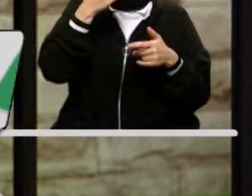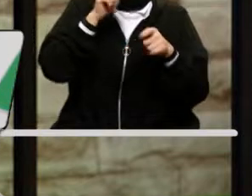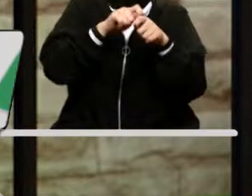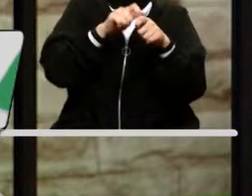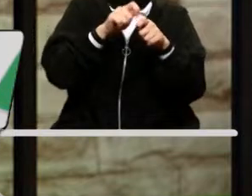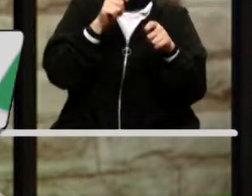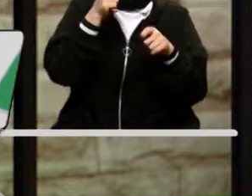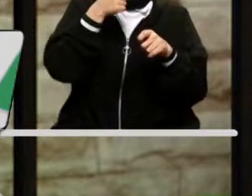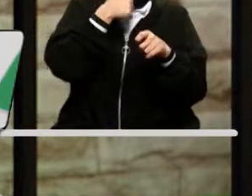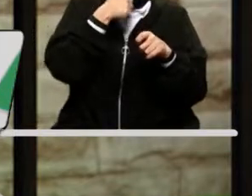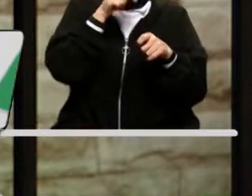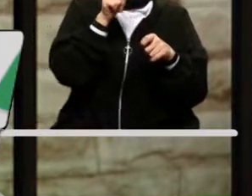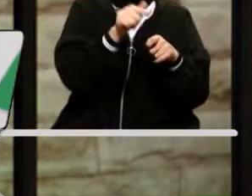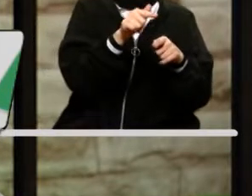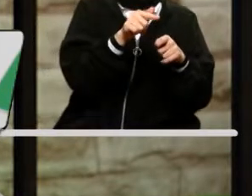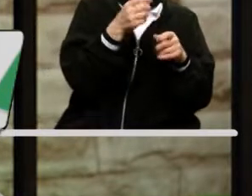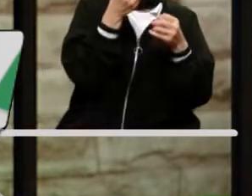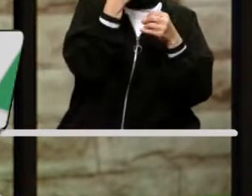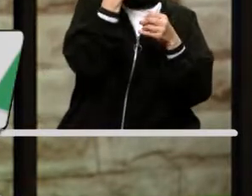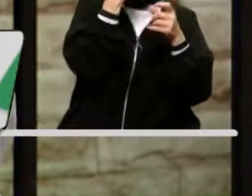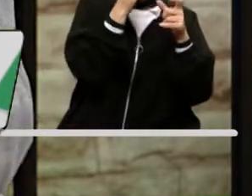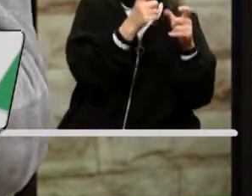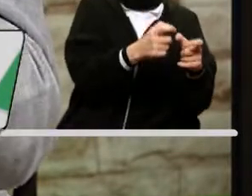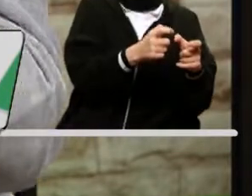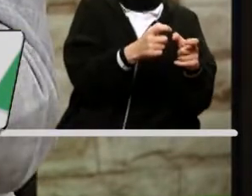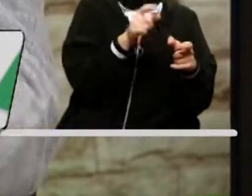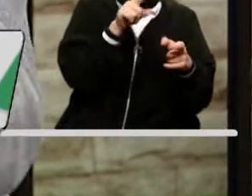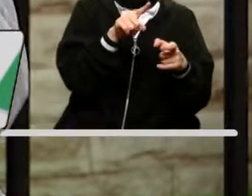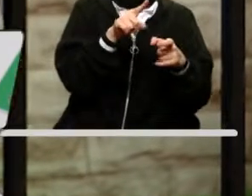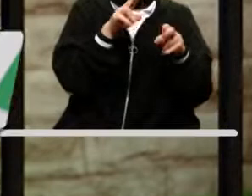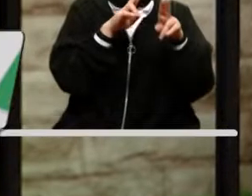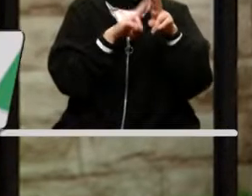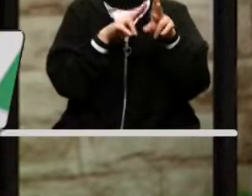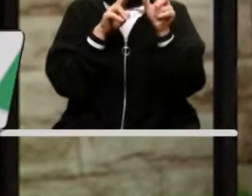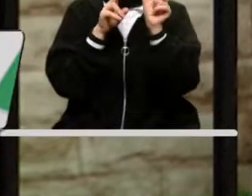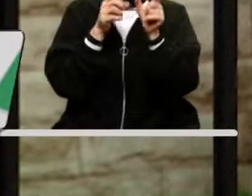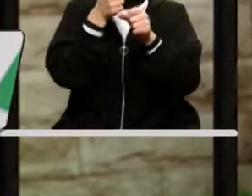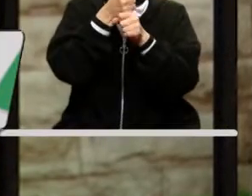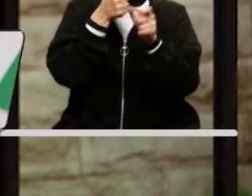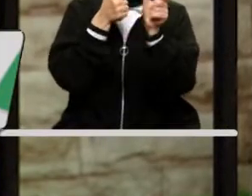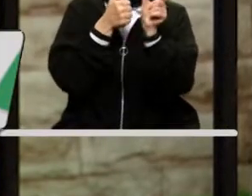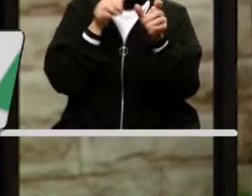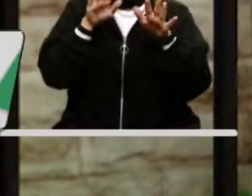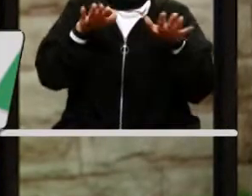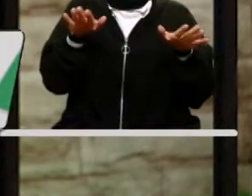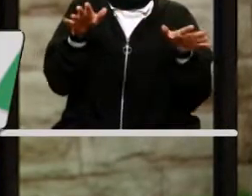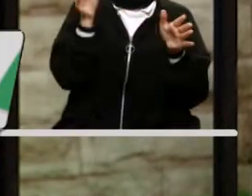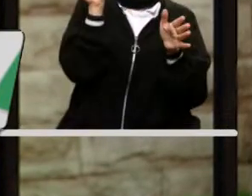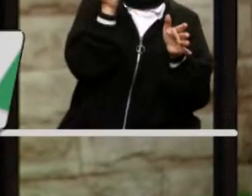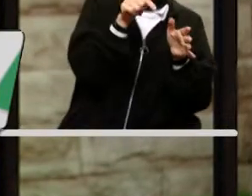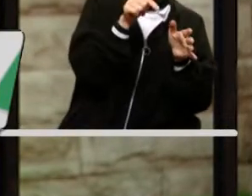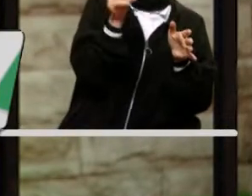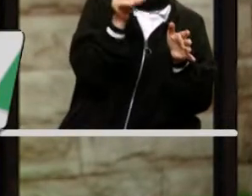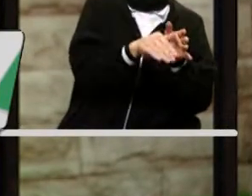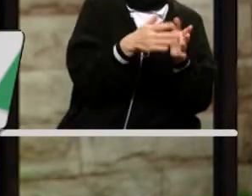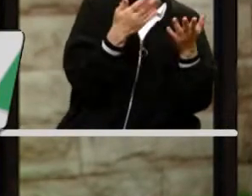kuğu, hasta bir kuğu düşmüş. Bakışmışlar, hemen gitmişler. Çok yarada, zengin iş adamı demiş